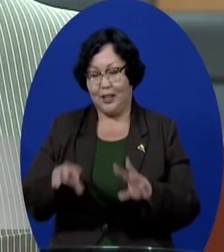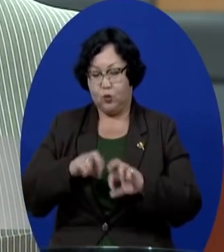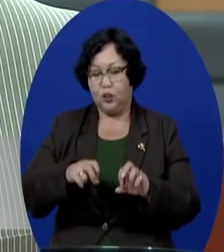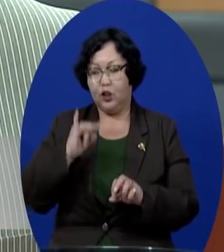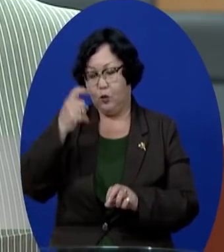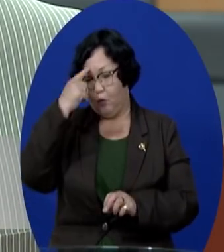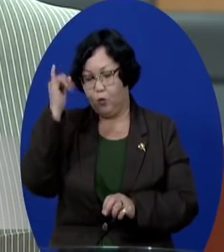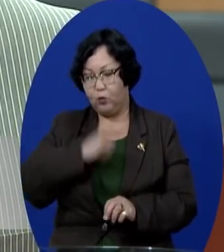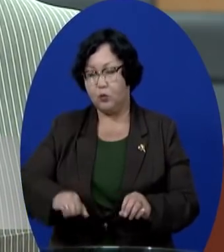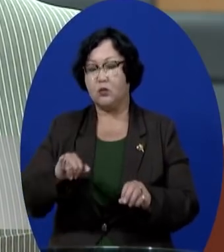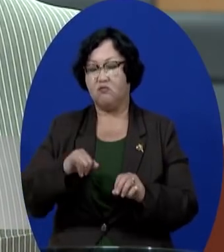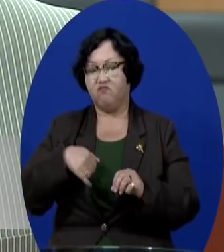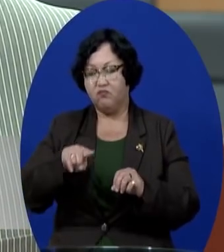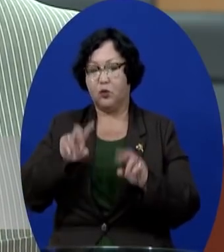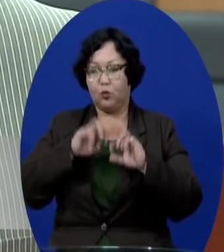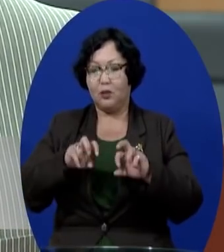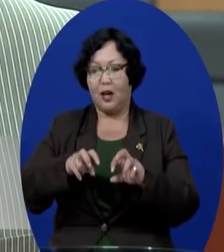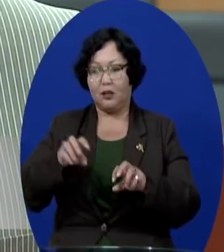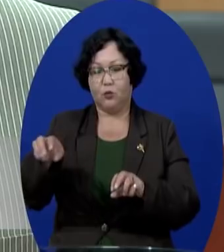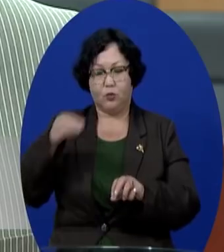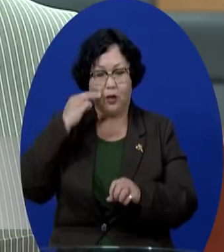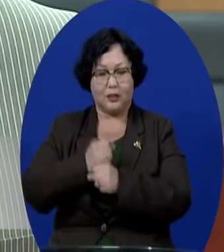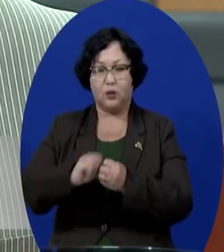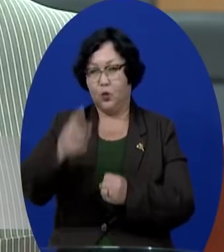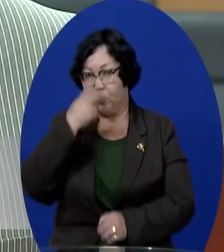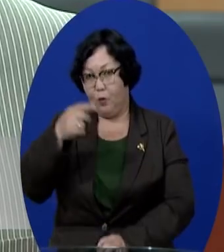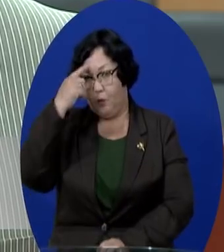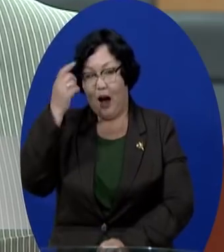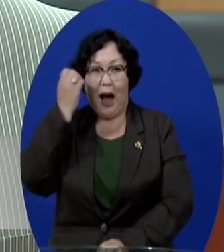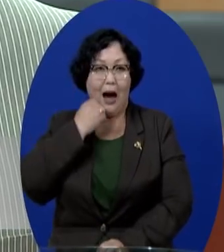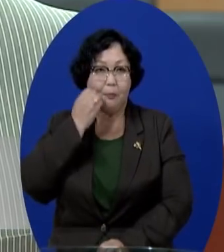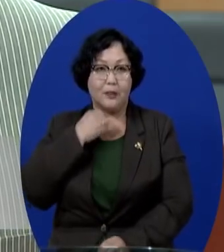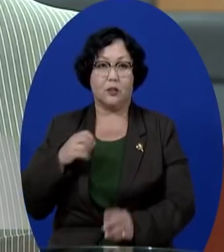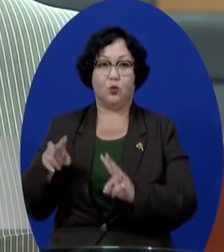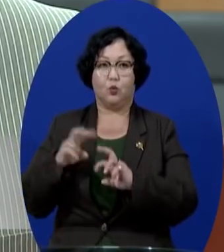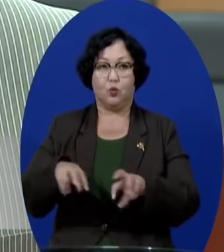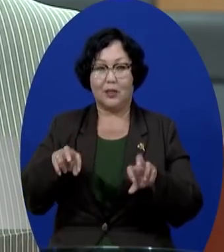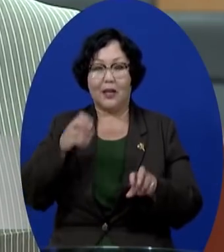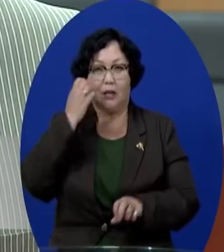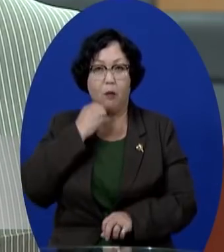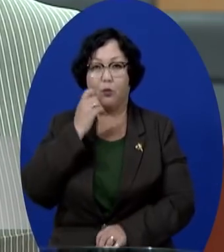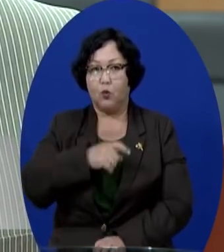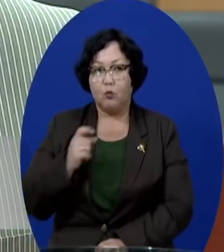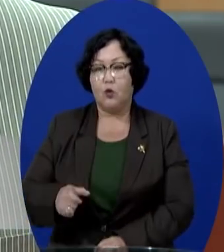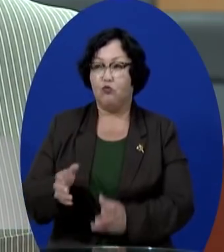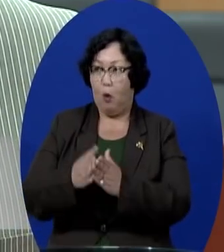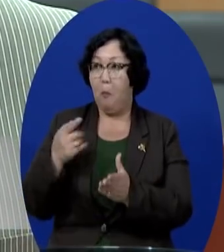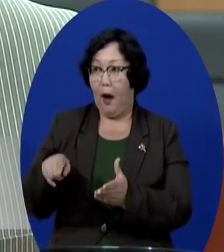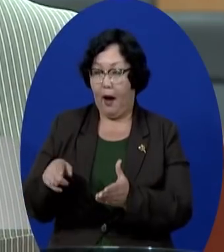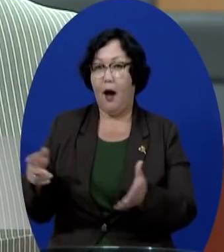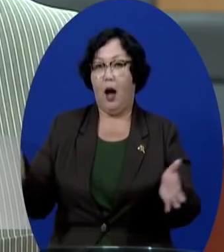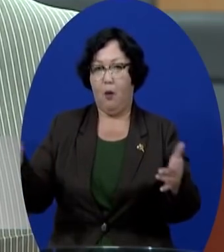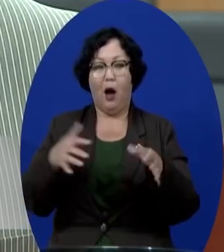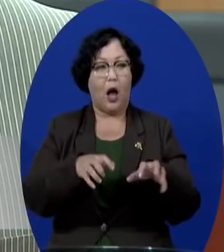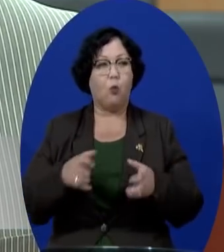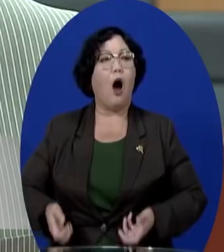одоо ажиллаж байсан Монголын одоо Ахмад судлаачид бас биднэрт өөрийнхөө цуглуулсан номнуудаас